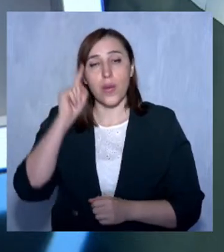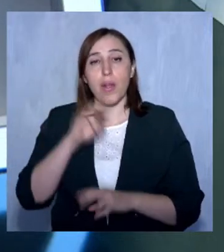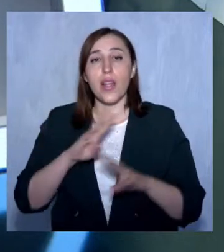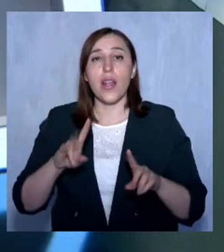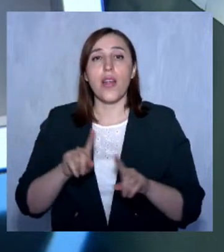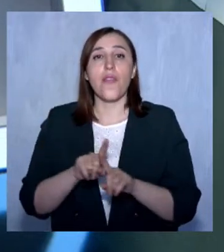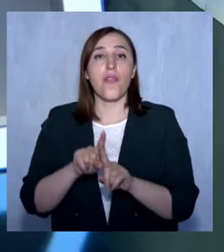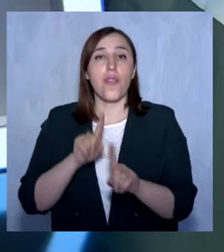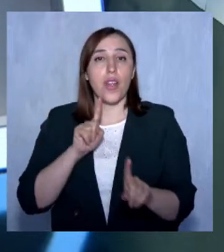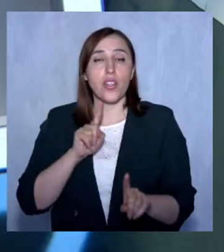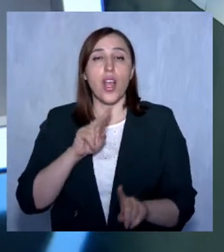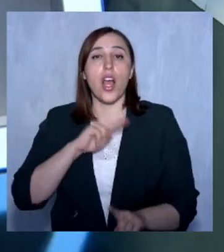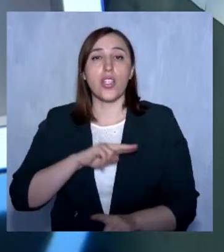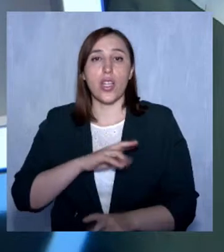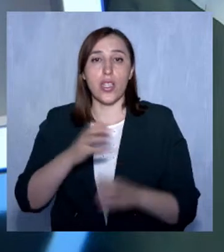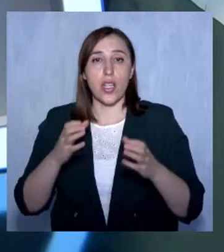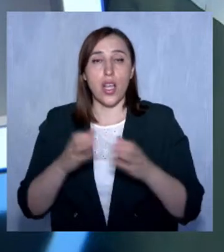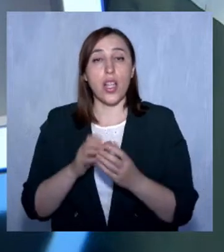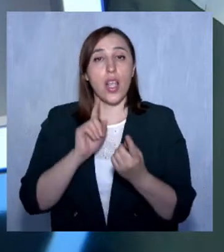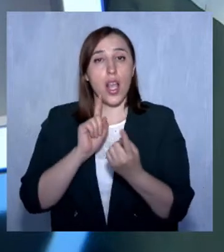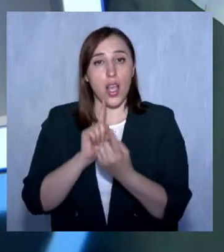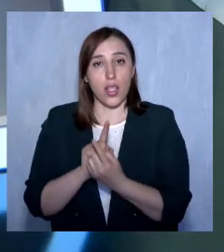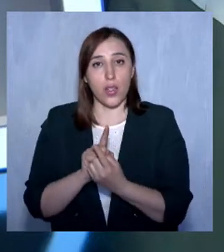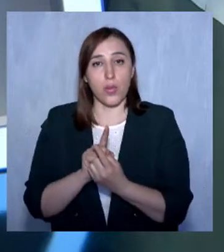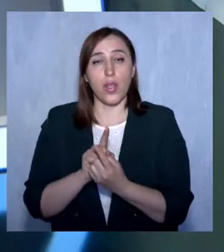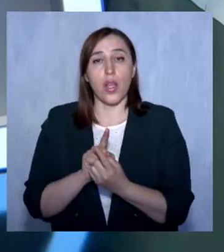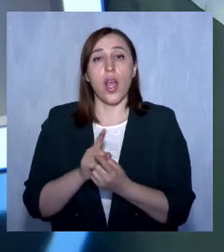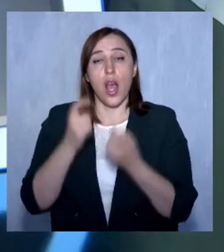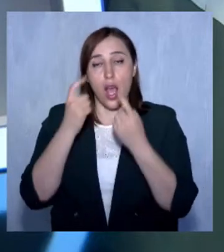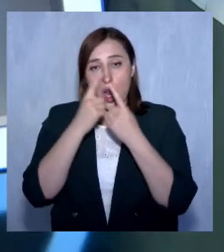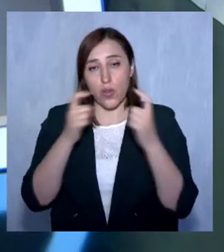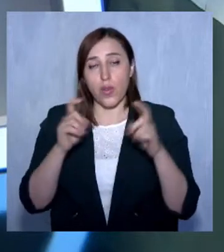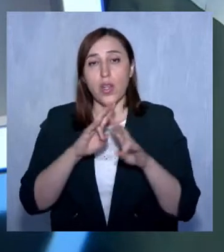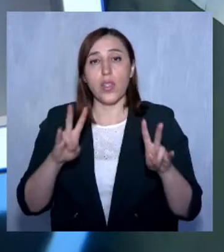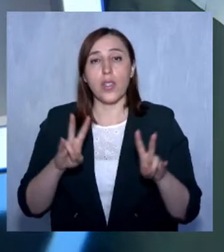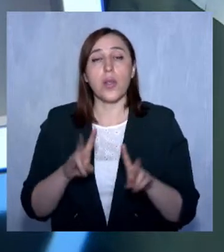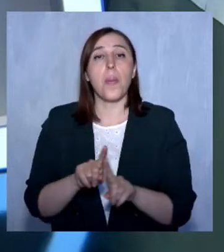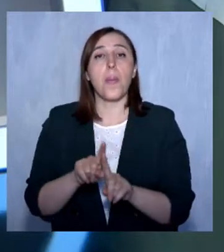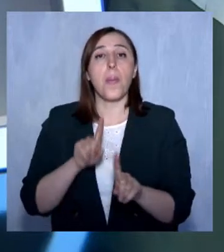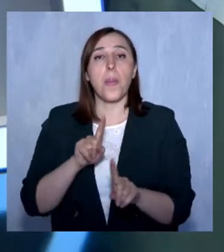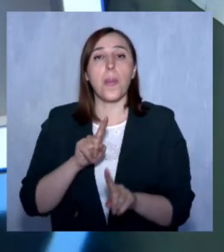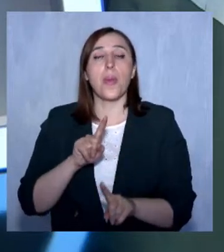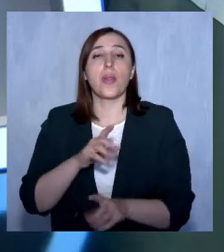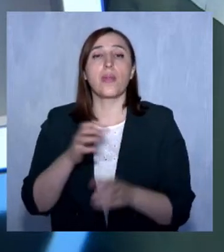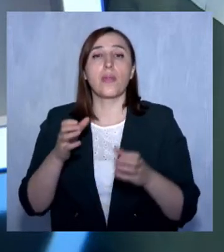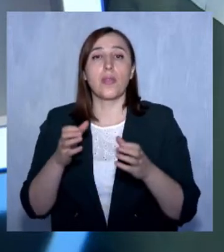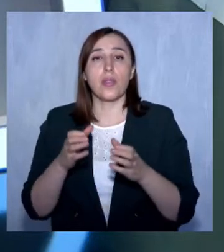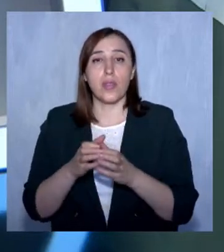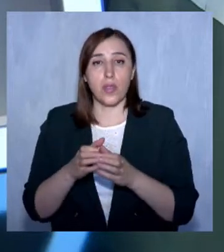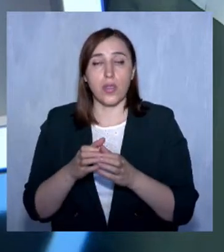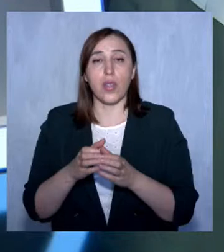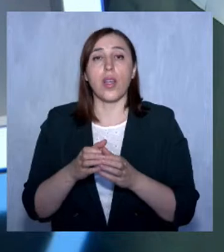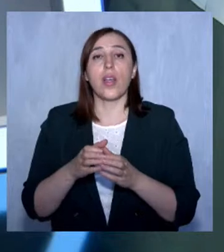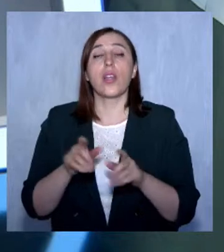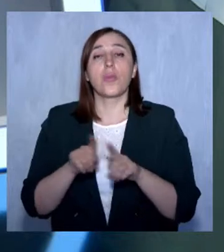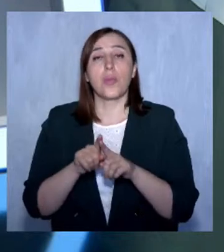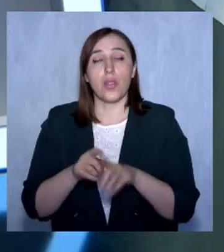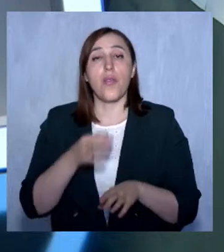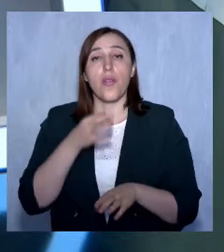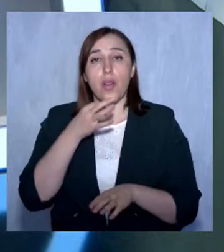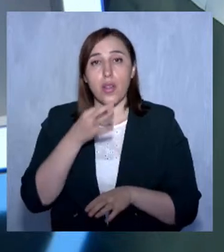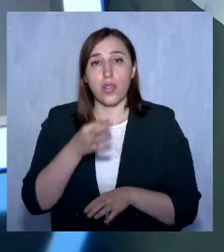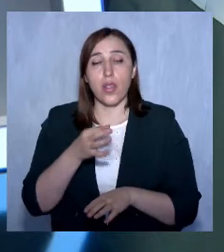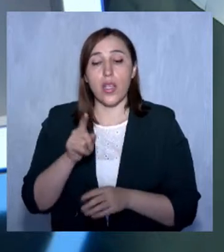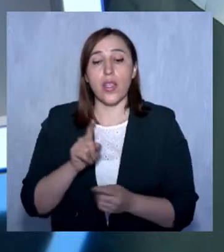փողվարջապետերի աշխոտանքային խմբի հանդիպումը հանղորդում են պողվարջապետ Մհեր գրի Քորյանի գրասենյակից հավելելը, որ այս պահին